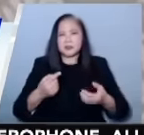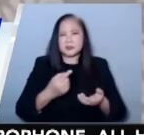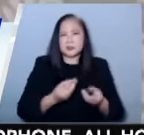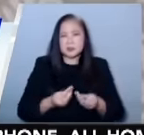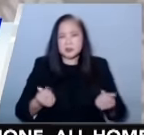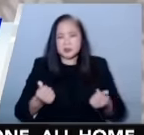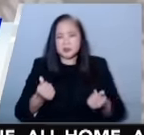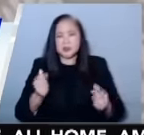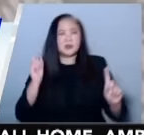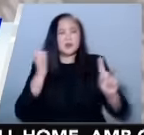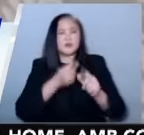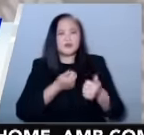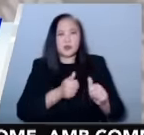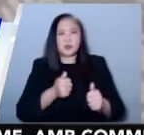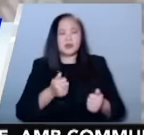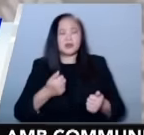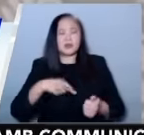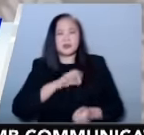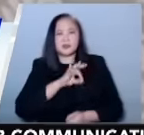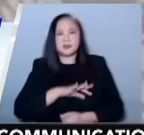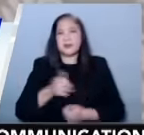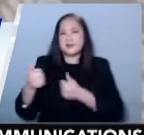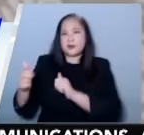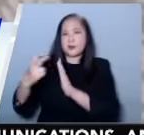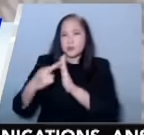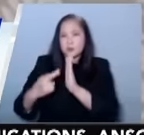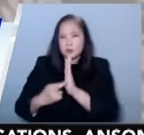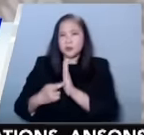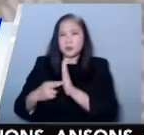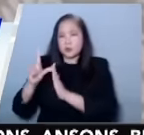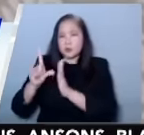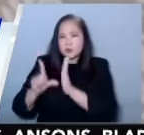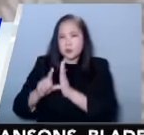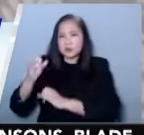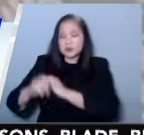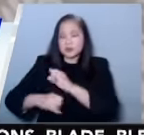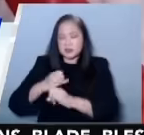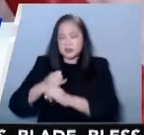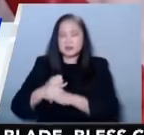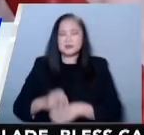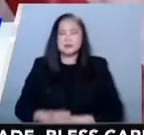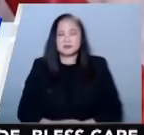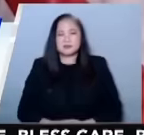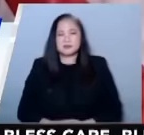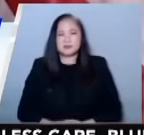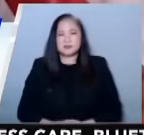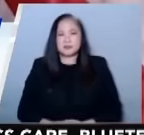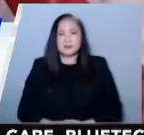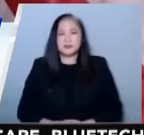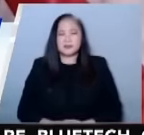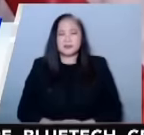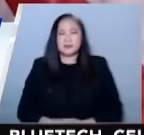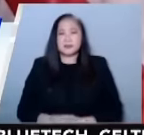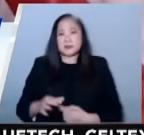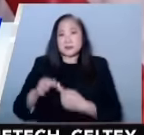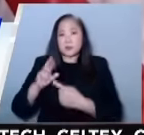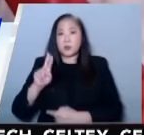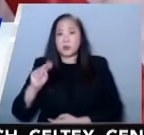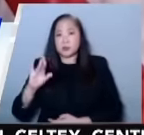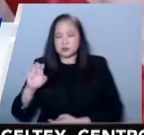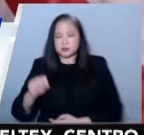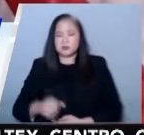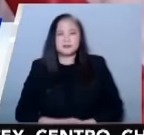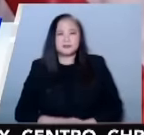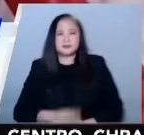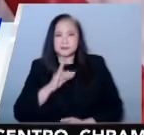a rules-based international order, and international law, especially UNCLOS. We stand with the Philippines and stand by our